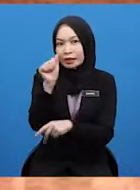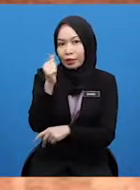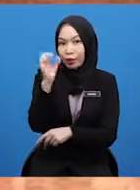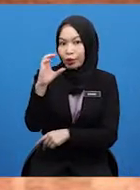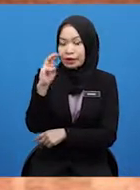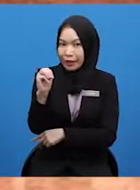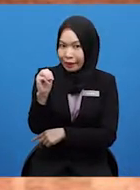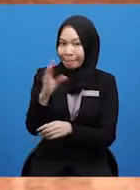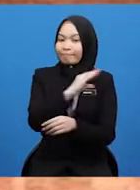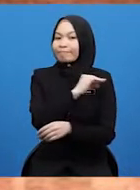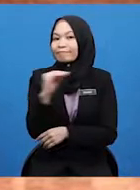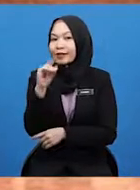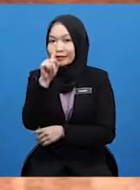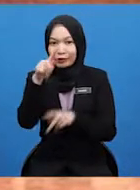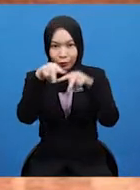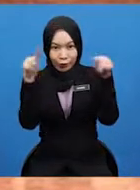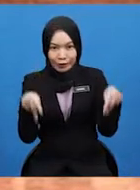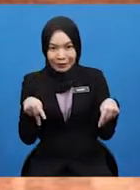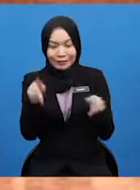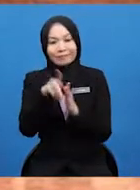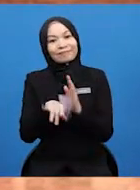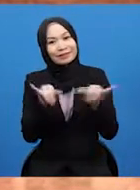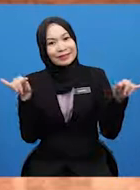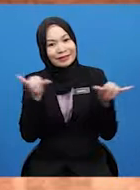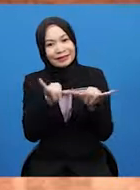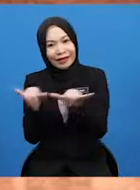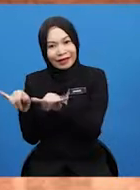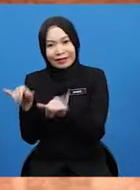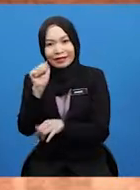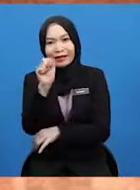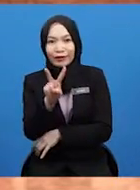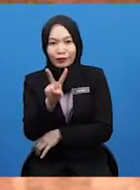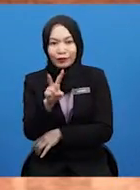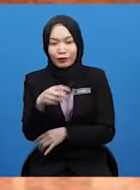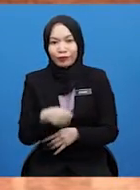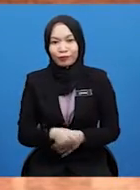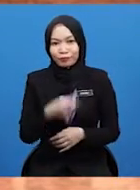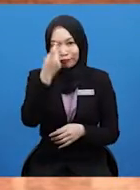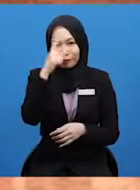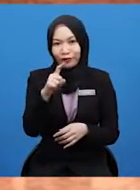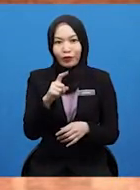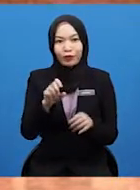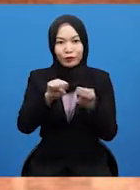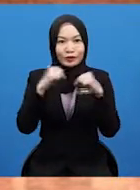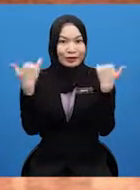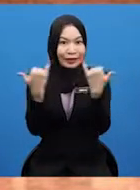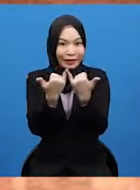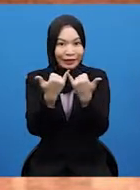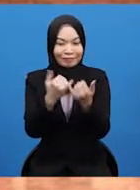40x20x10 cm dan sebuah poster bersaiz A2 sebagai medium pengiklanan sebuah syarikat.